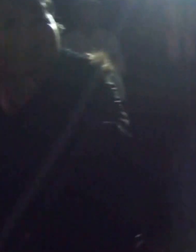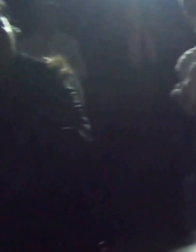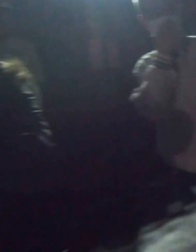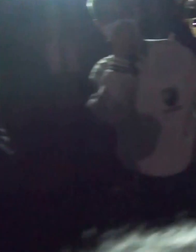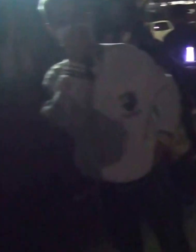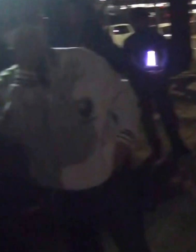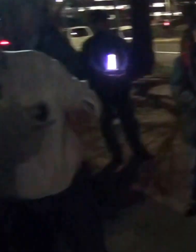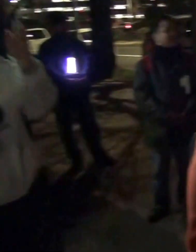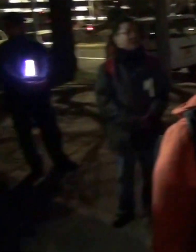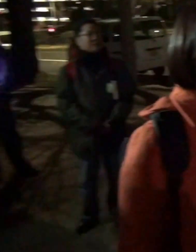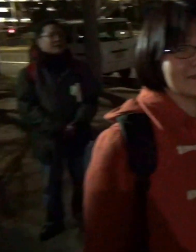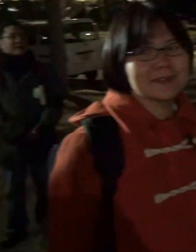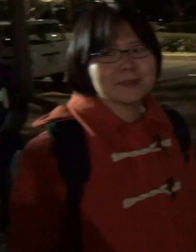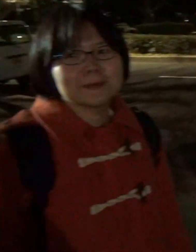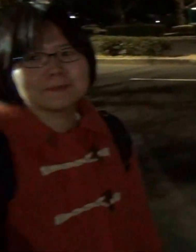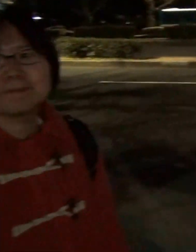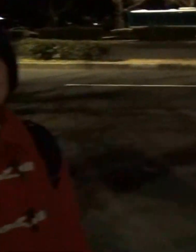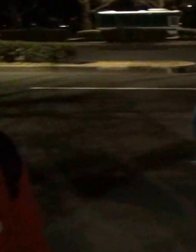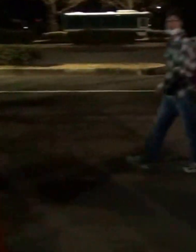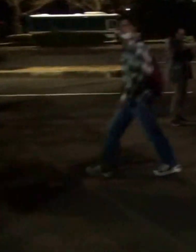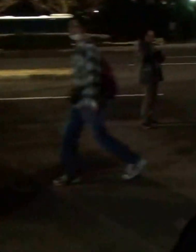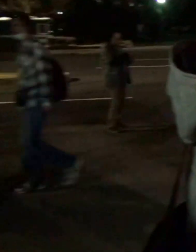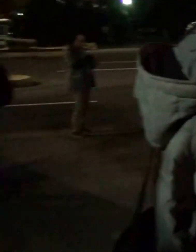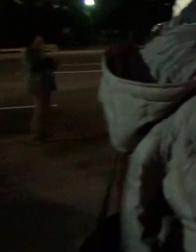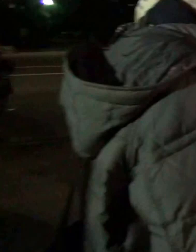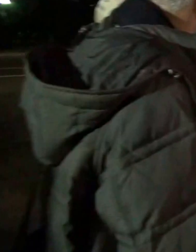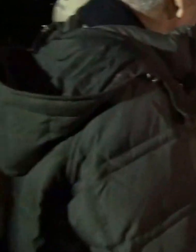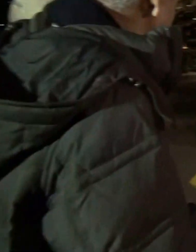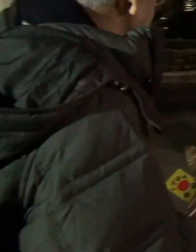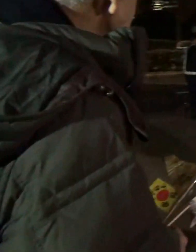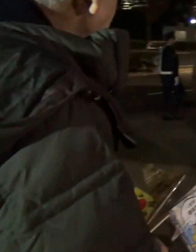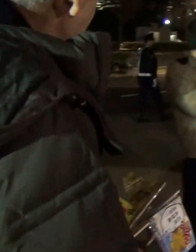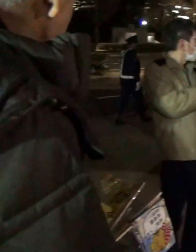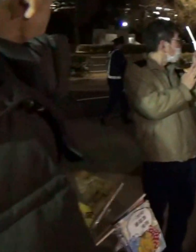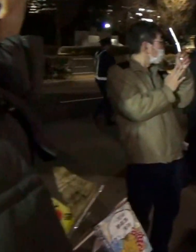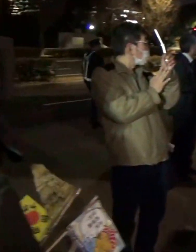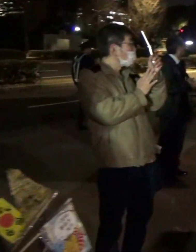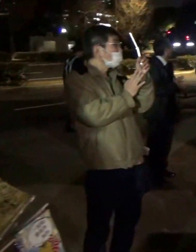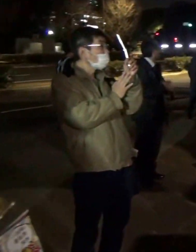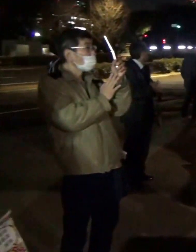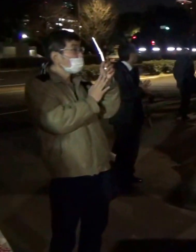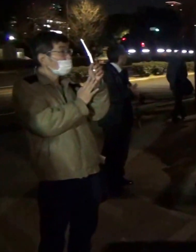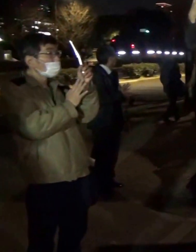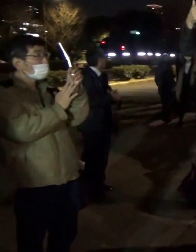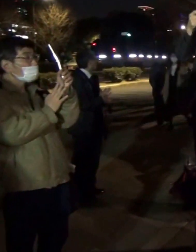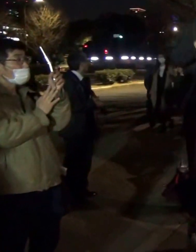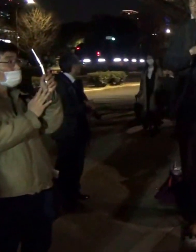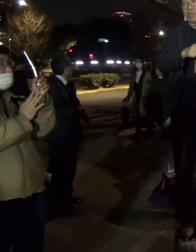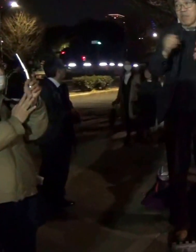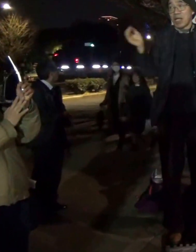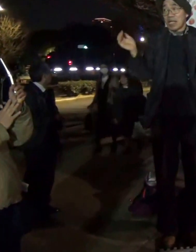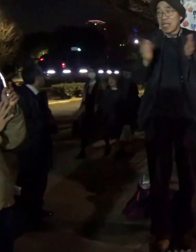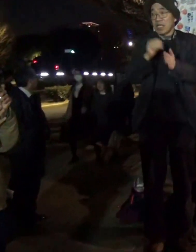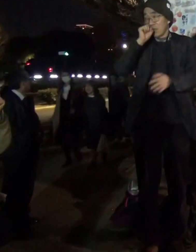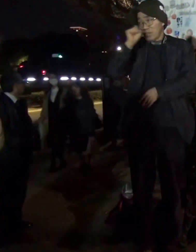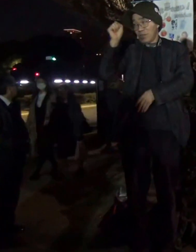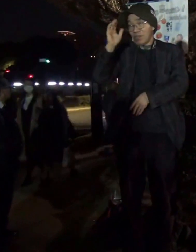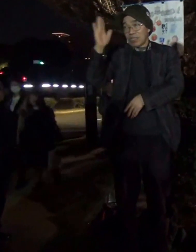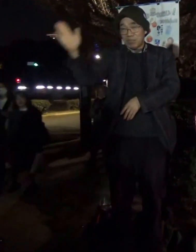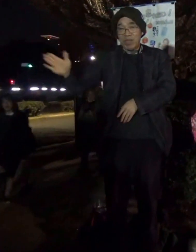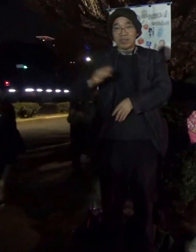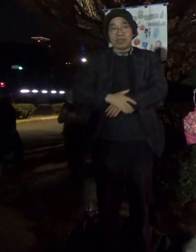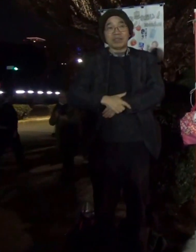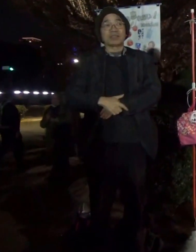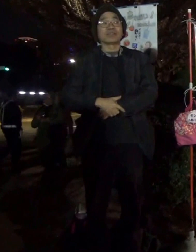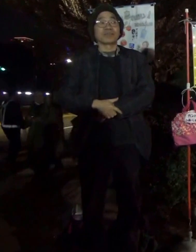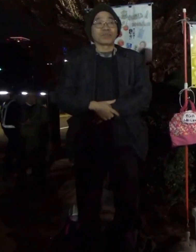杉本さんです。警察の皆さんも8時までよろしくお願いします。はい、では